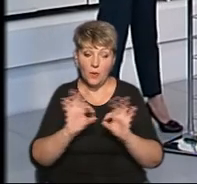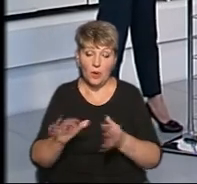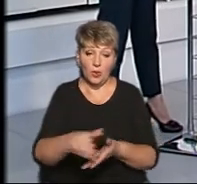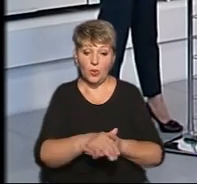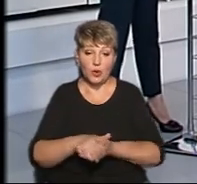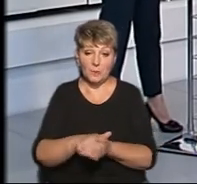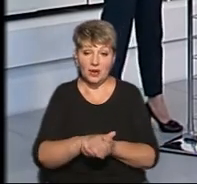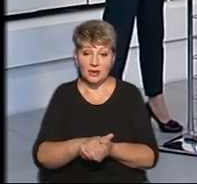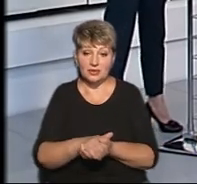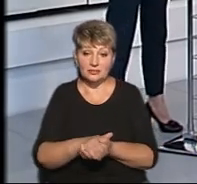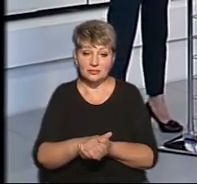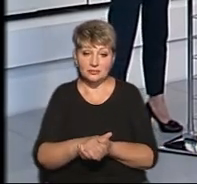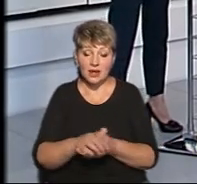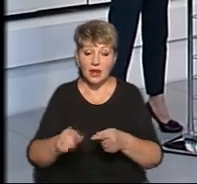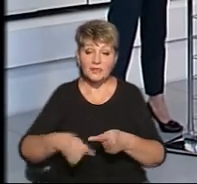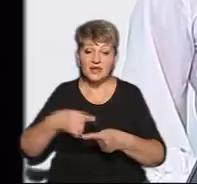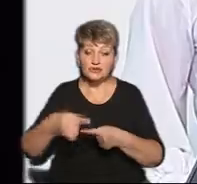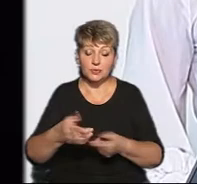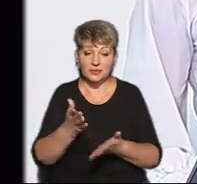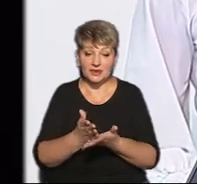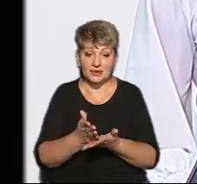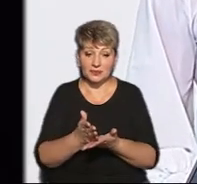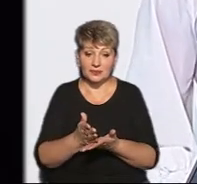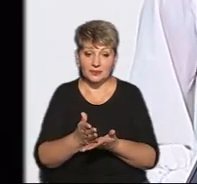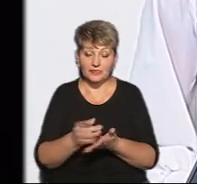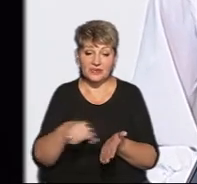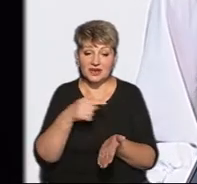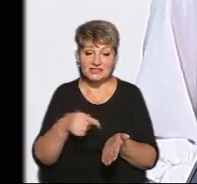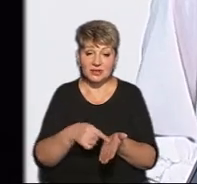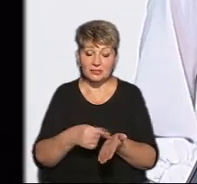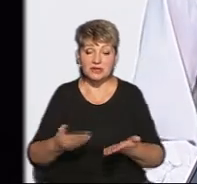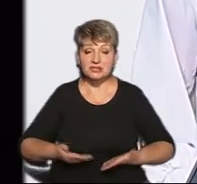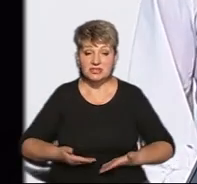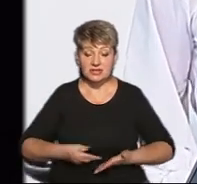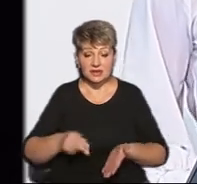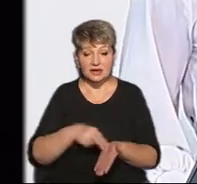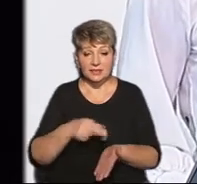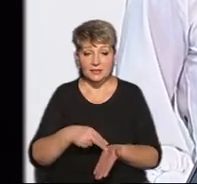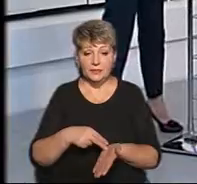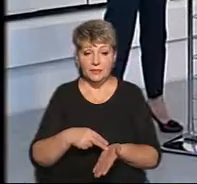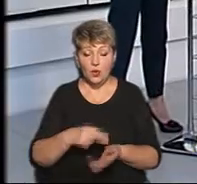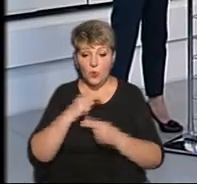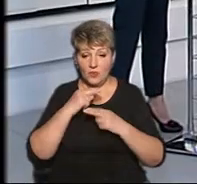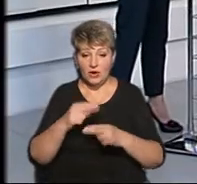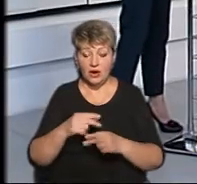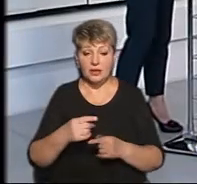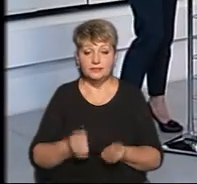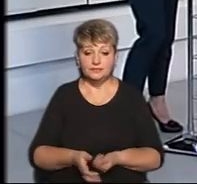Чим воно завершилося? ЄДР є, я вам скину. Наступною рубрикою є запитання від жителів Черкас. Будь ласка, увага на